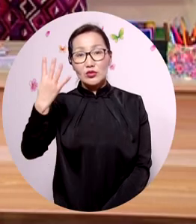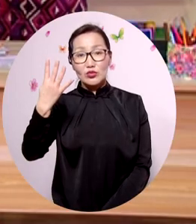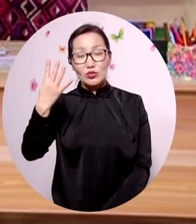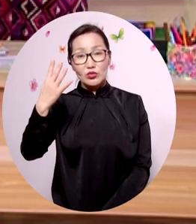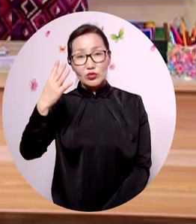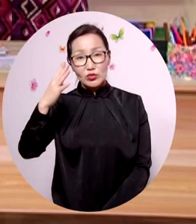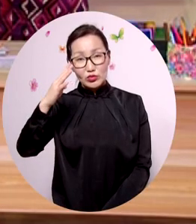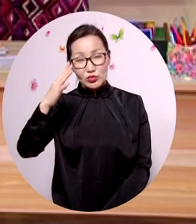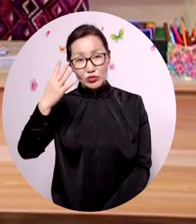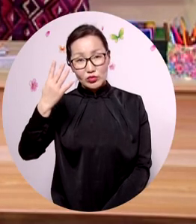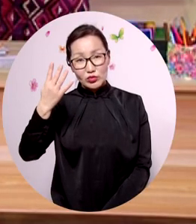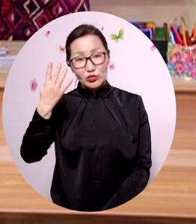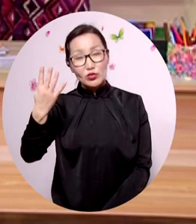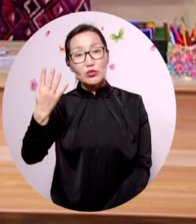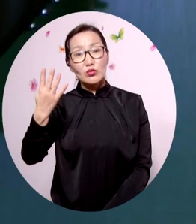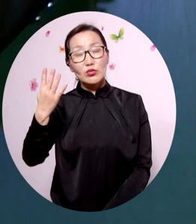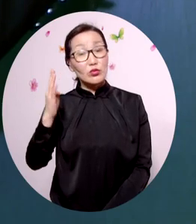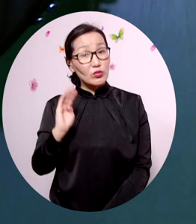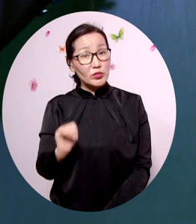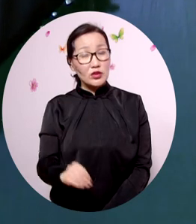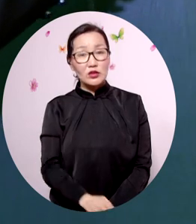4 минут.